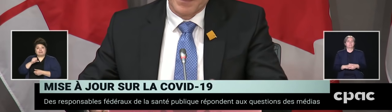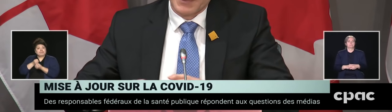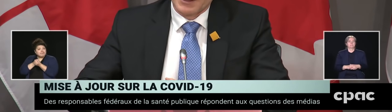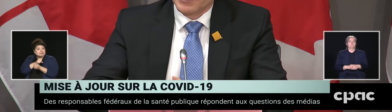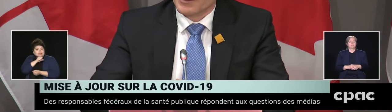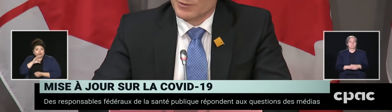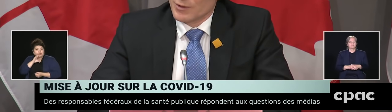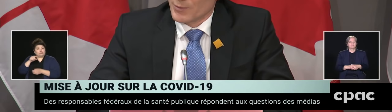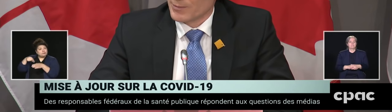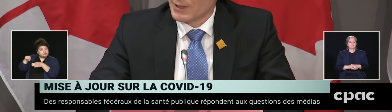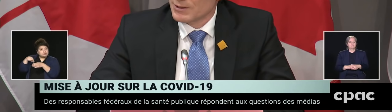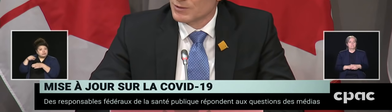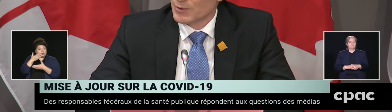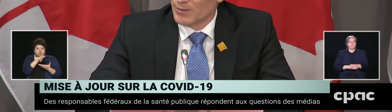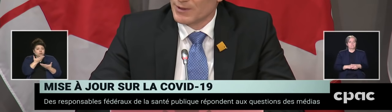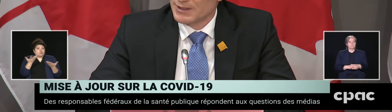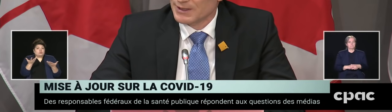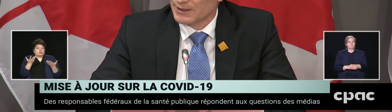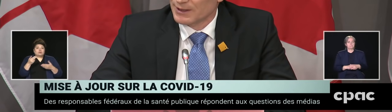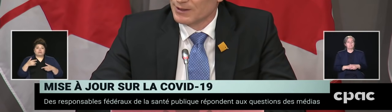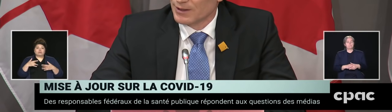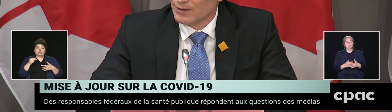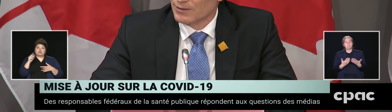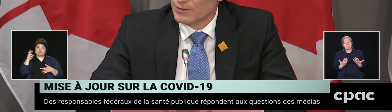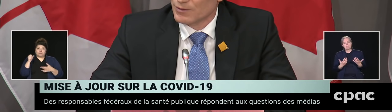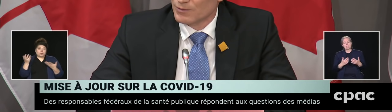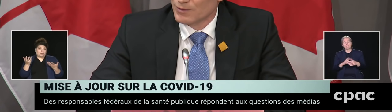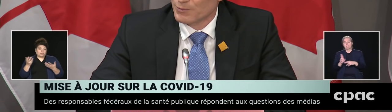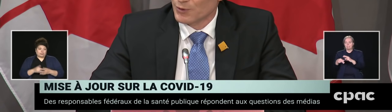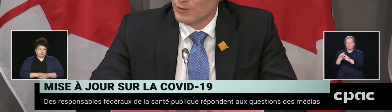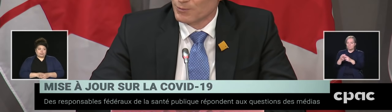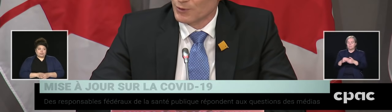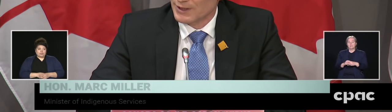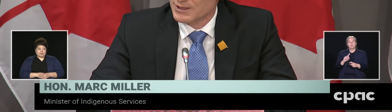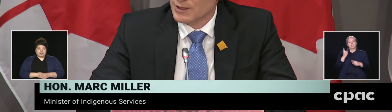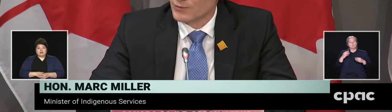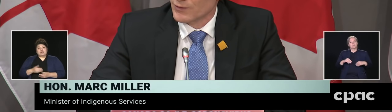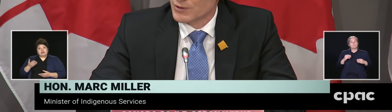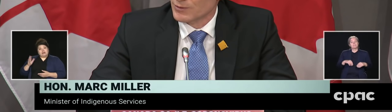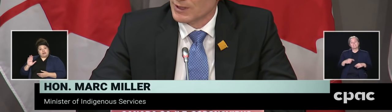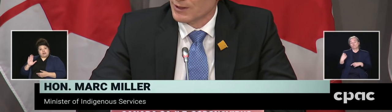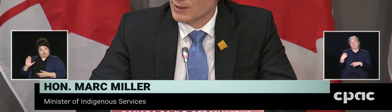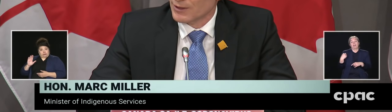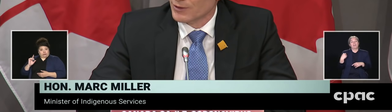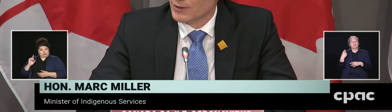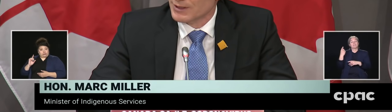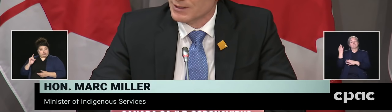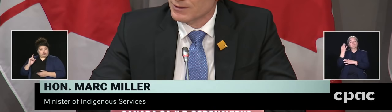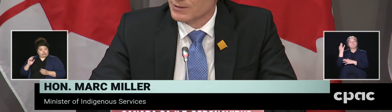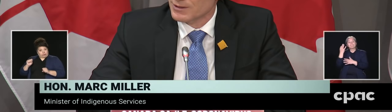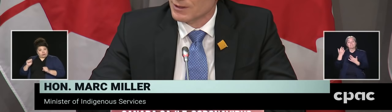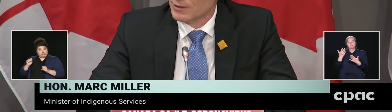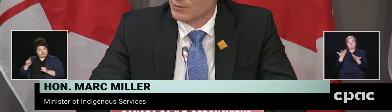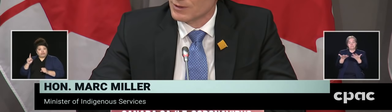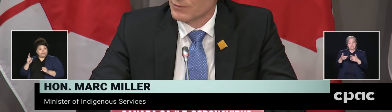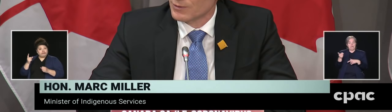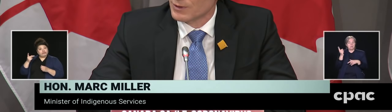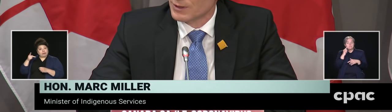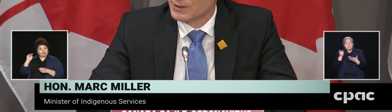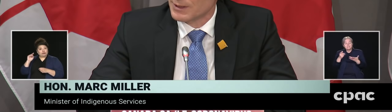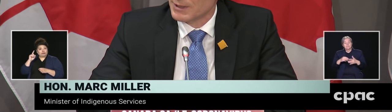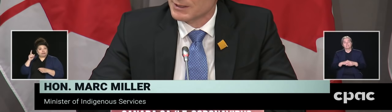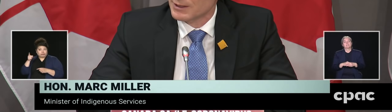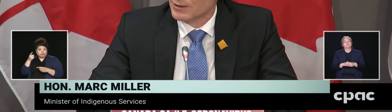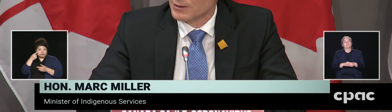Vous avez peut-être entendu le point de presse du premier ministre, Catherine. Pour l'instant, nous faisons de la reconnaissance au